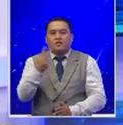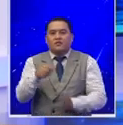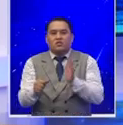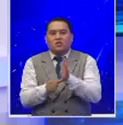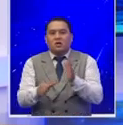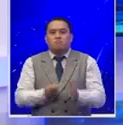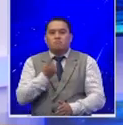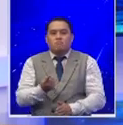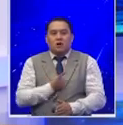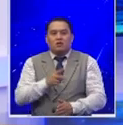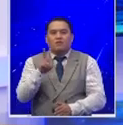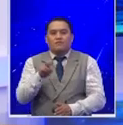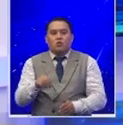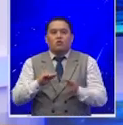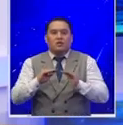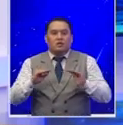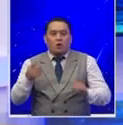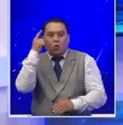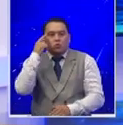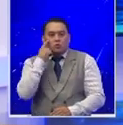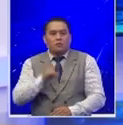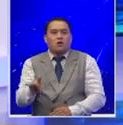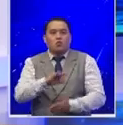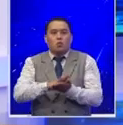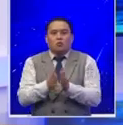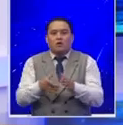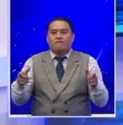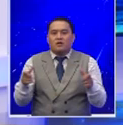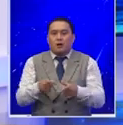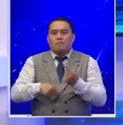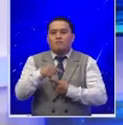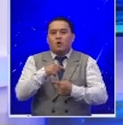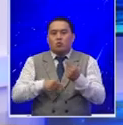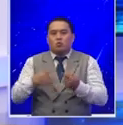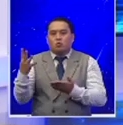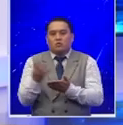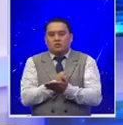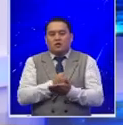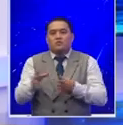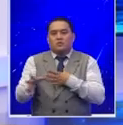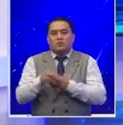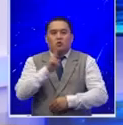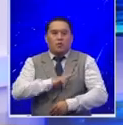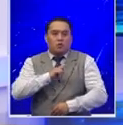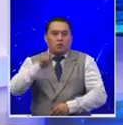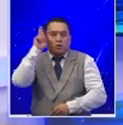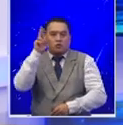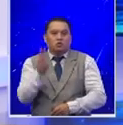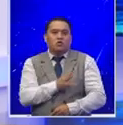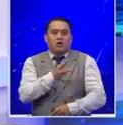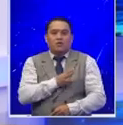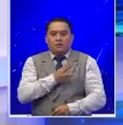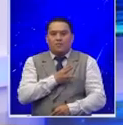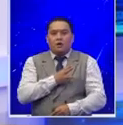26 мастерских свыше 200 учеников. В Коксусском районе в условиях карантина действующий предприниматель с успехом совмещает работу и обучение